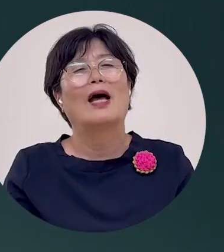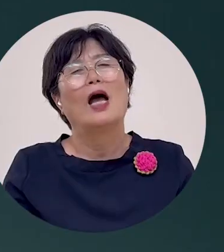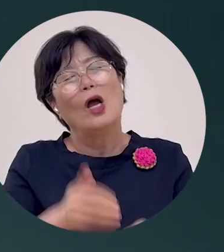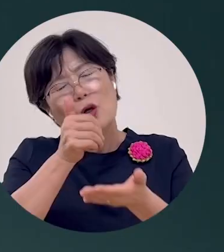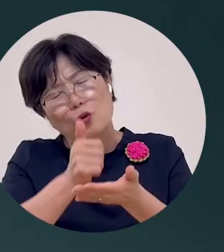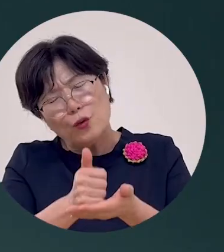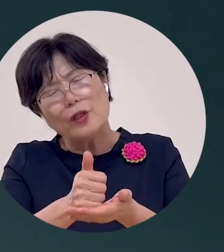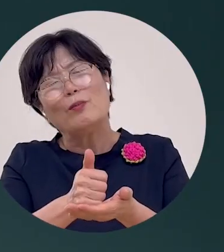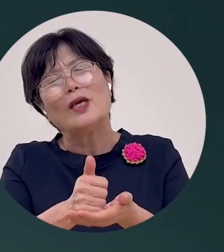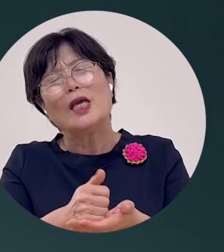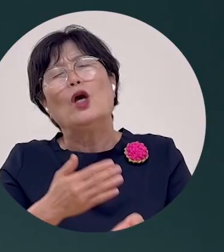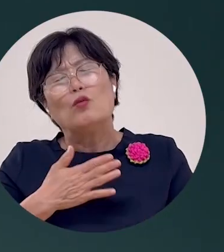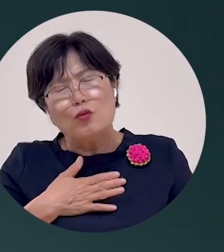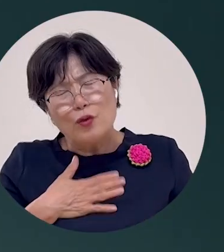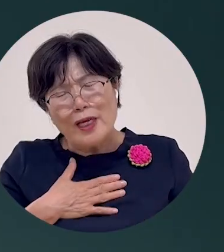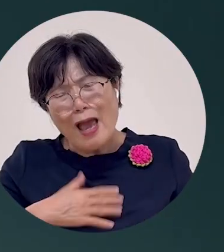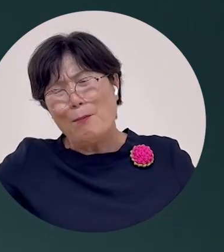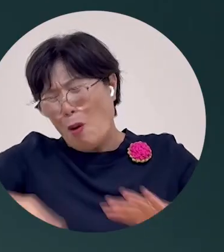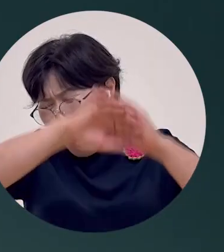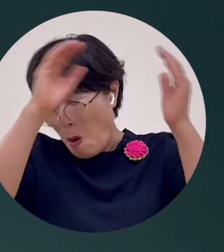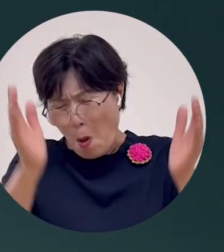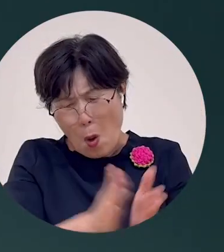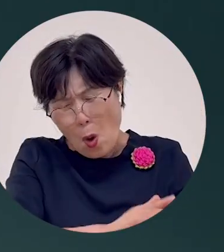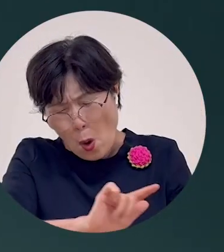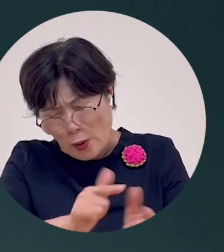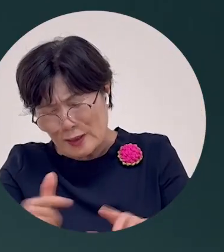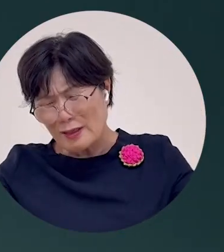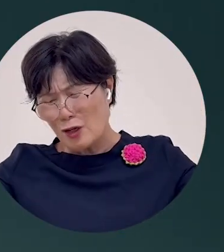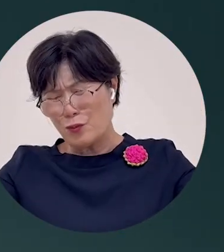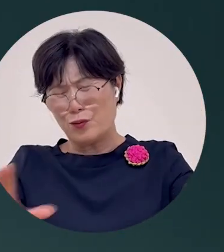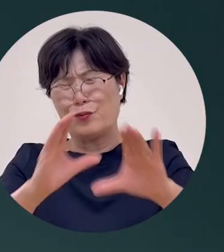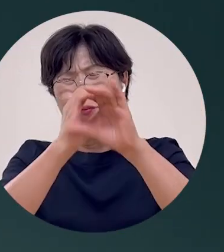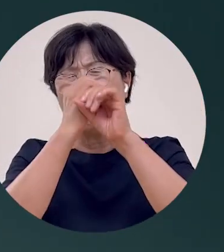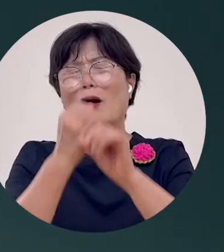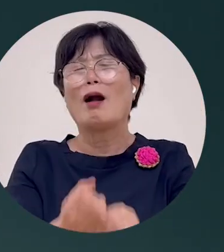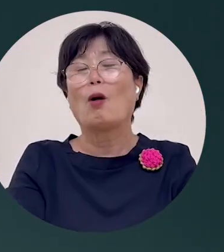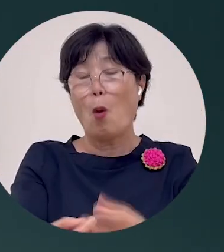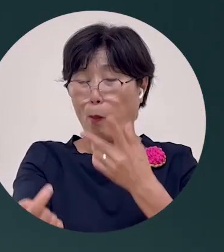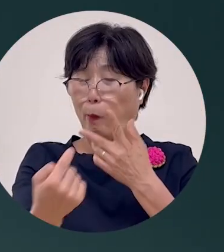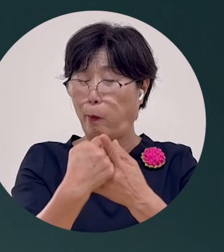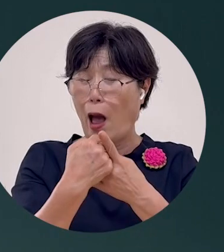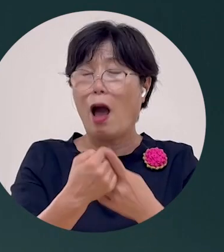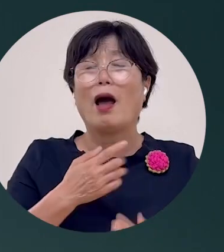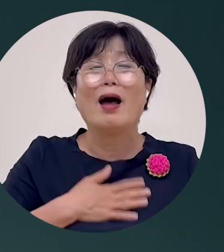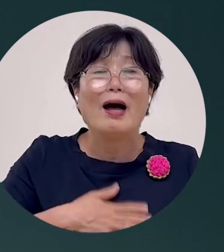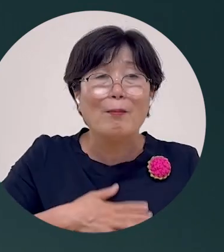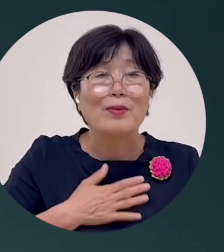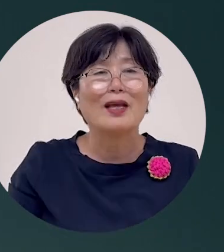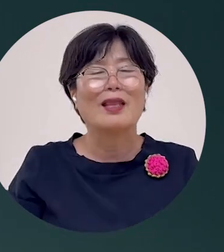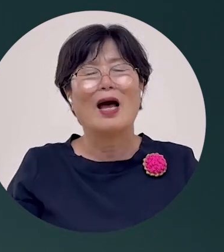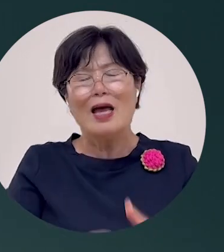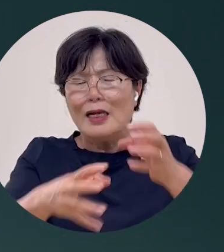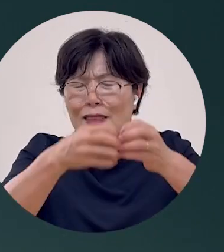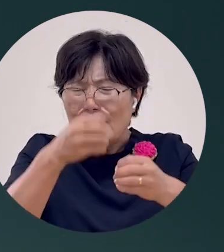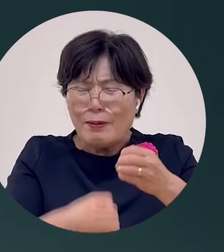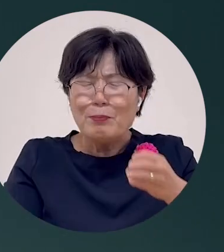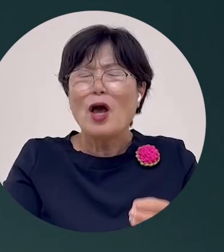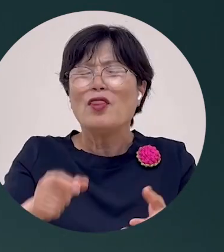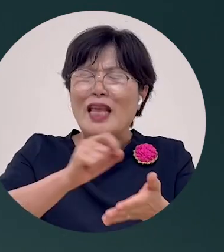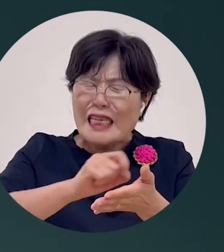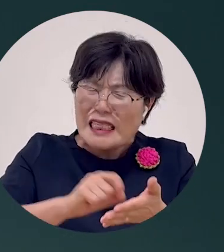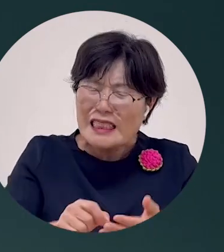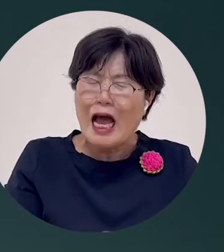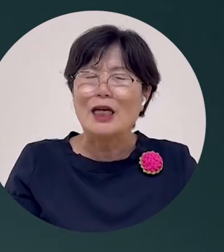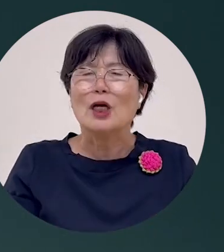우리의 모든 것을 다 보신다고요? 안 보신다고요? 다 보셔요. 그런데 오늘 이 시편 기자는 주